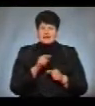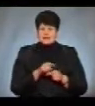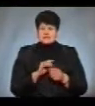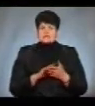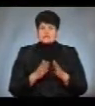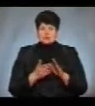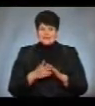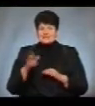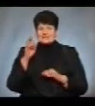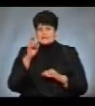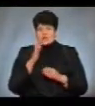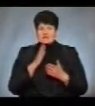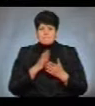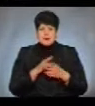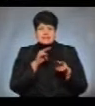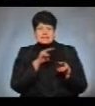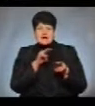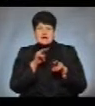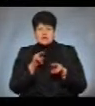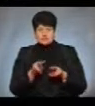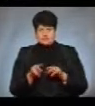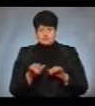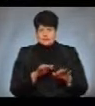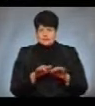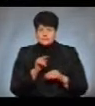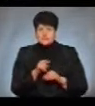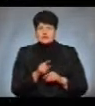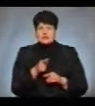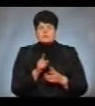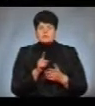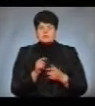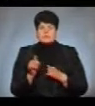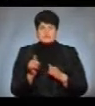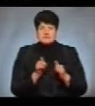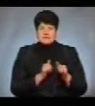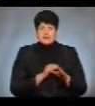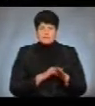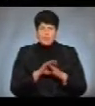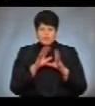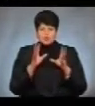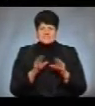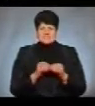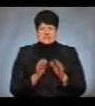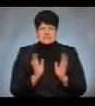держава має наглядові функції, щоб вони забезпечили повноцінне збереження. І